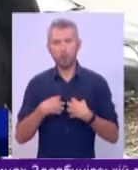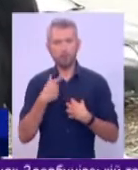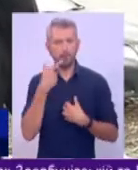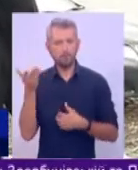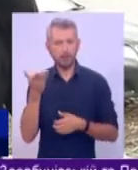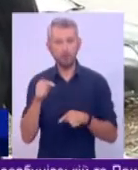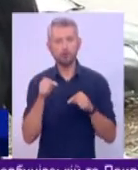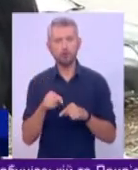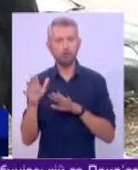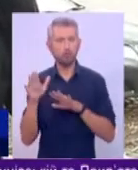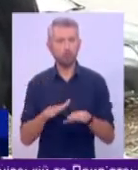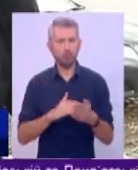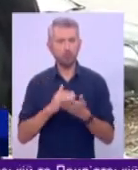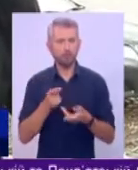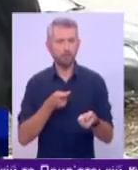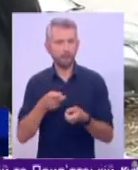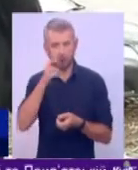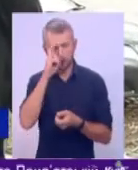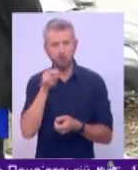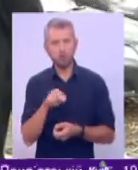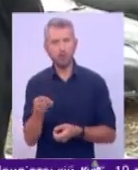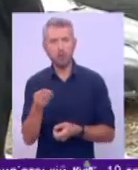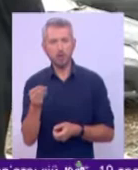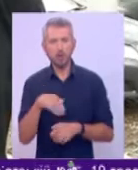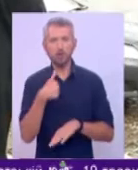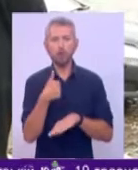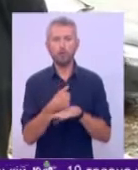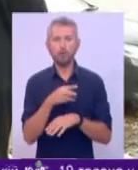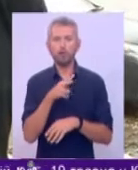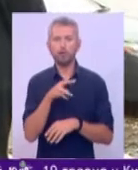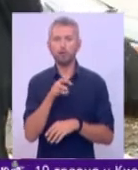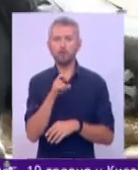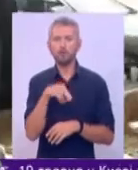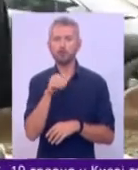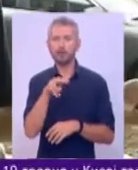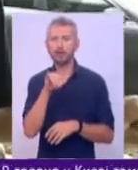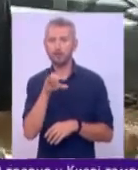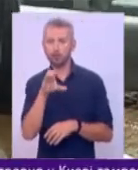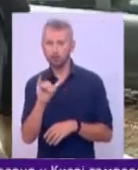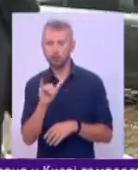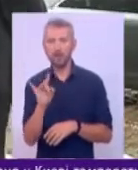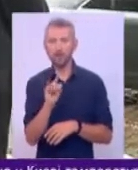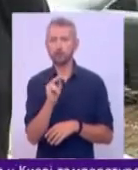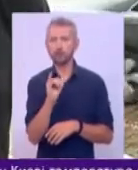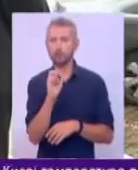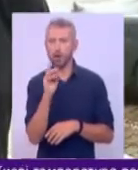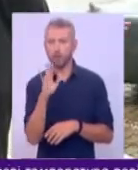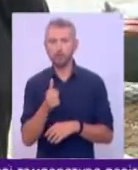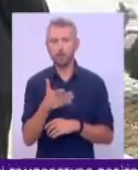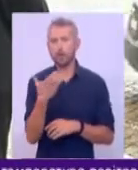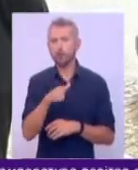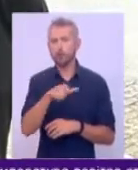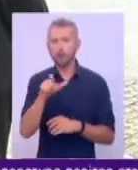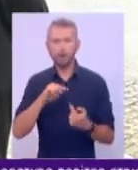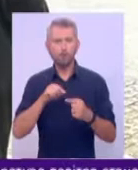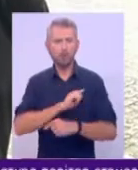Сюди прибуло і вище керівництво держави, зокрема Петро Порошенко та голова Меджлісу Рефат Чубаров. Кілька сотень людей, навіть попри дуже сильний